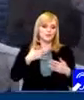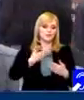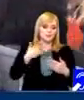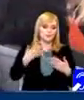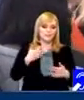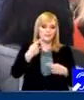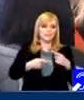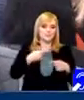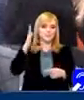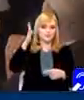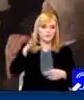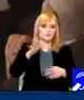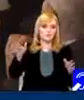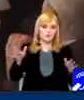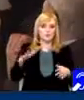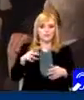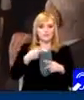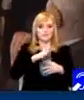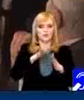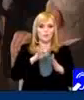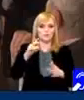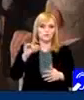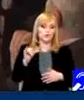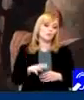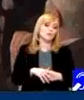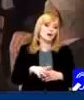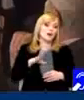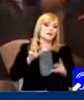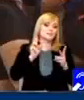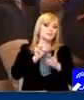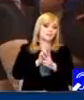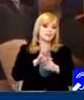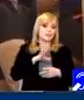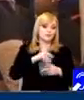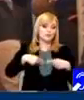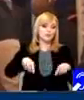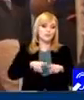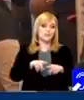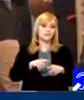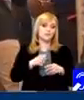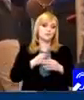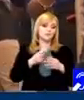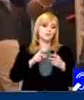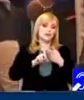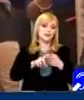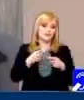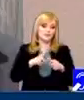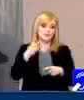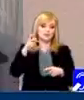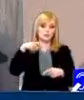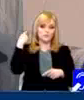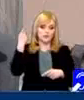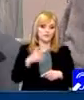pentru viitorul Sorocei și Buzăului. Întâlnirea a fost organizată cu ocazia împlinirii celor 100 de ani de la Marea Unire. Suntem